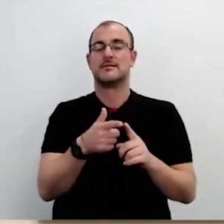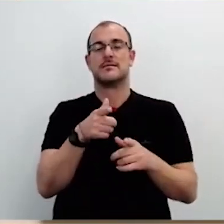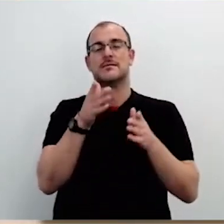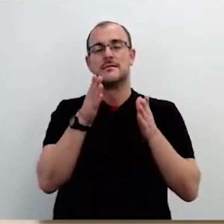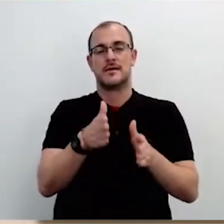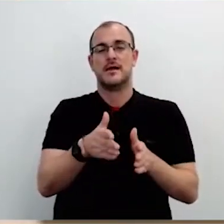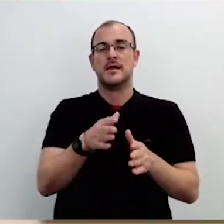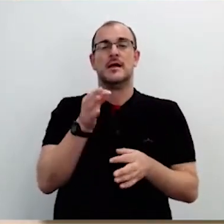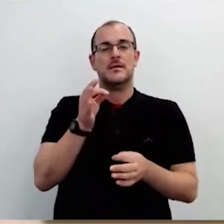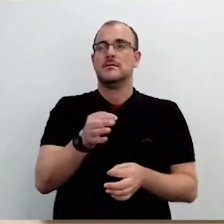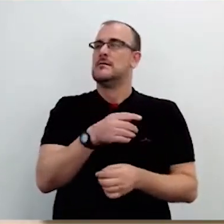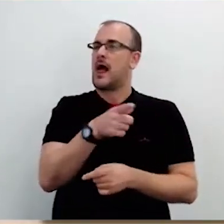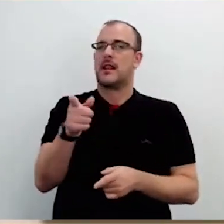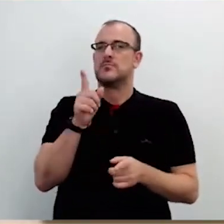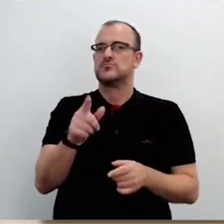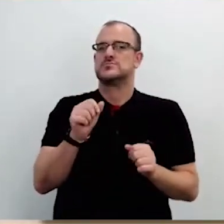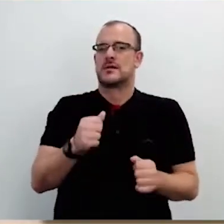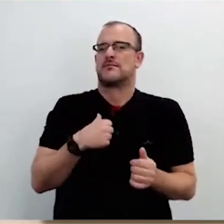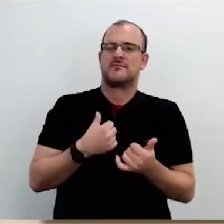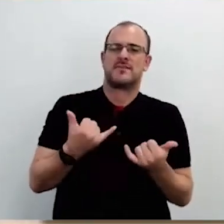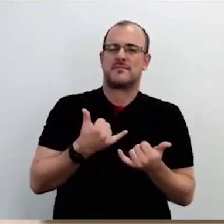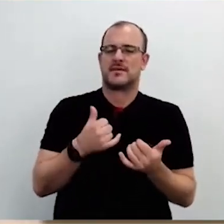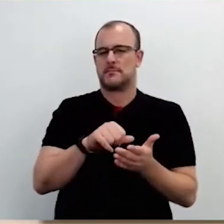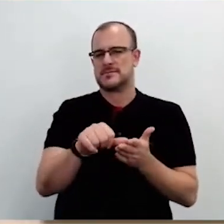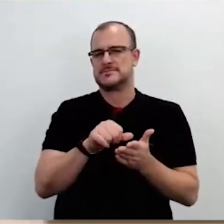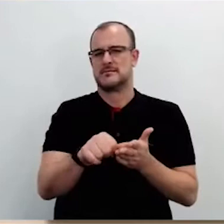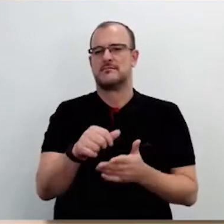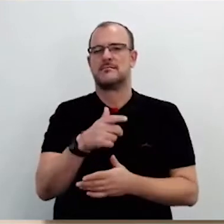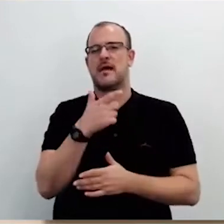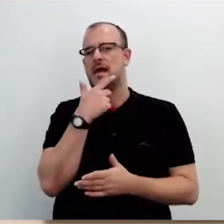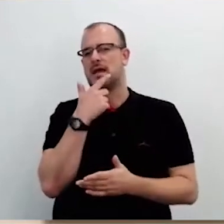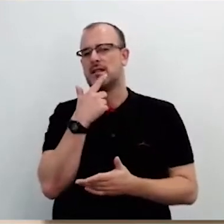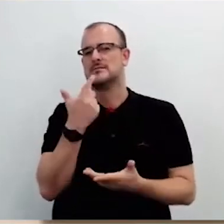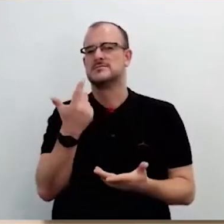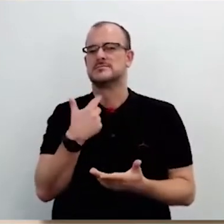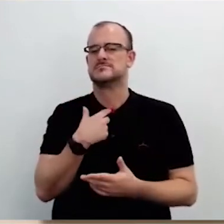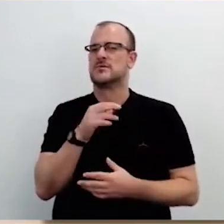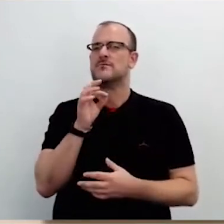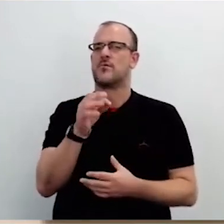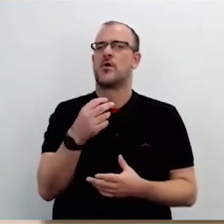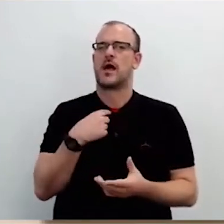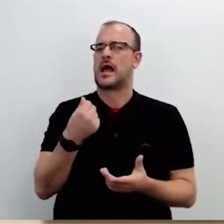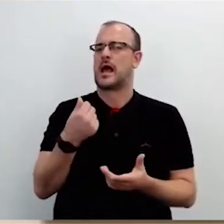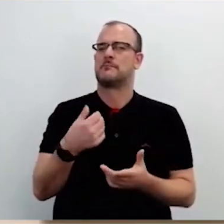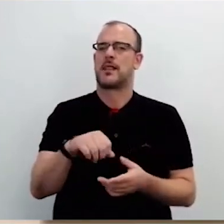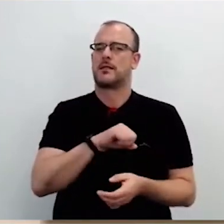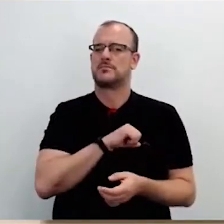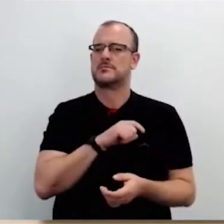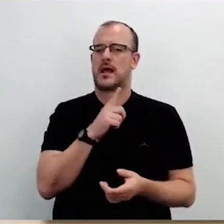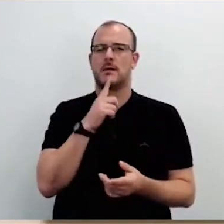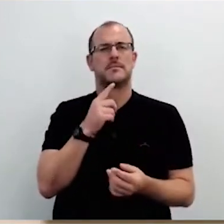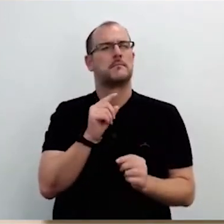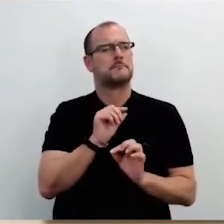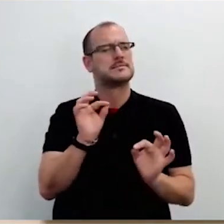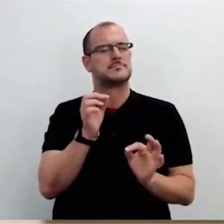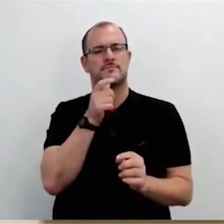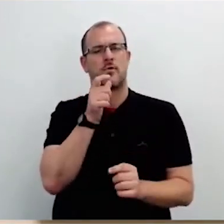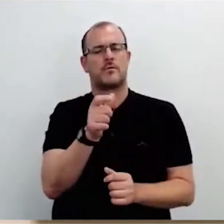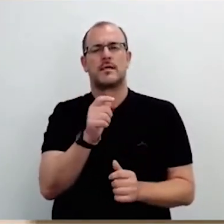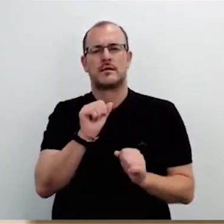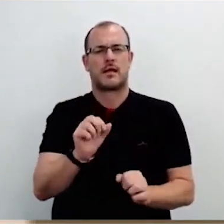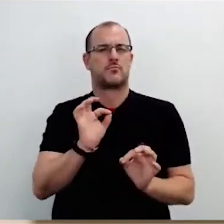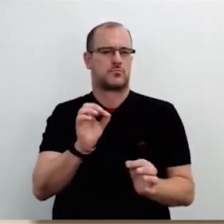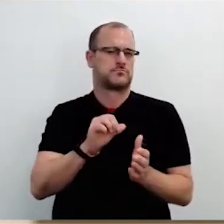jeden bezahlbar sein, wenn man es englisch ausdrücken will, Affordability, mir ist lieber Bezahlbarkeit. Und das